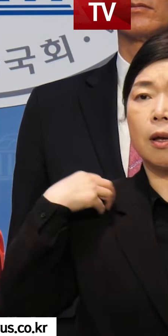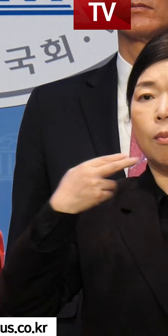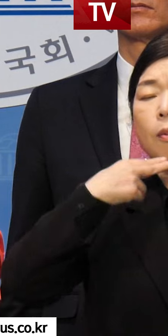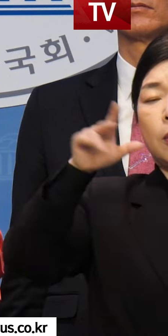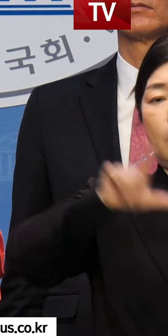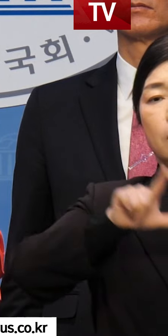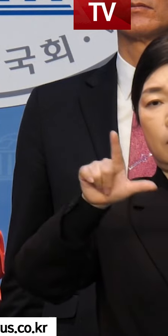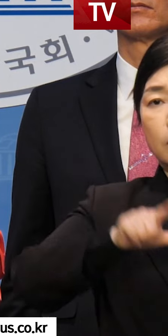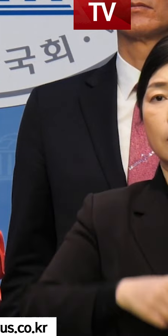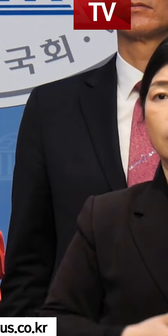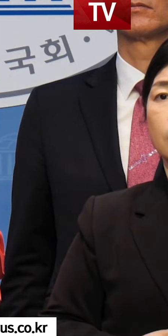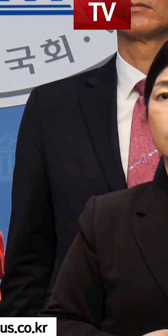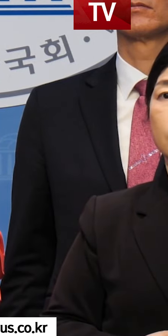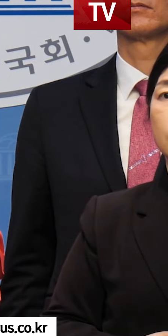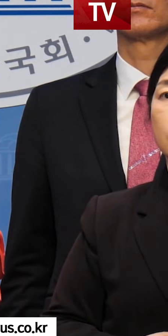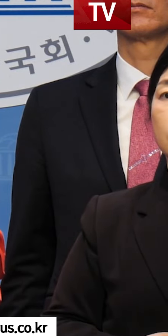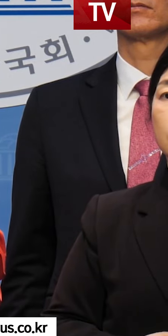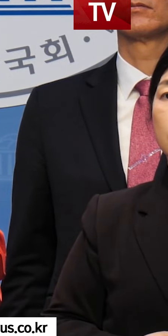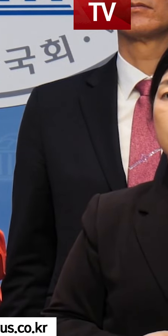보이고 있습니다.